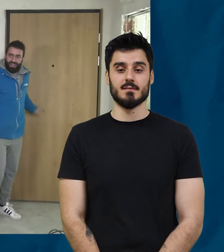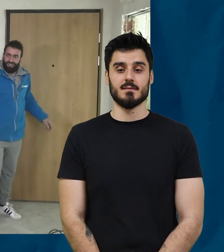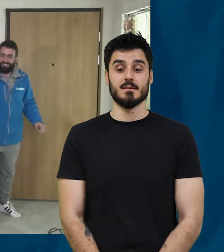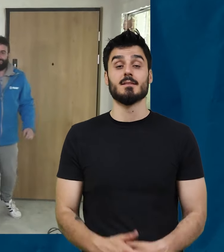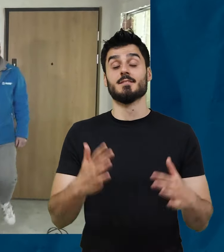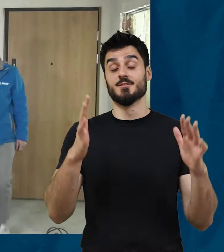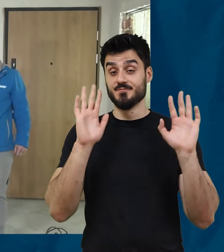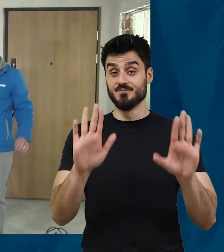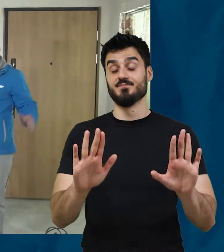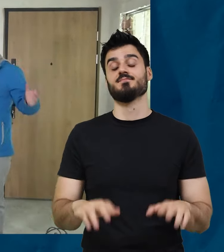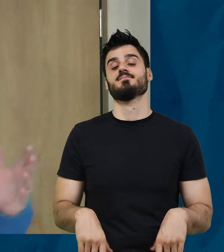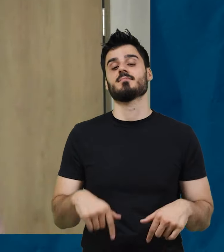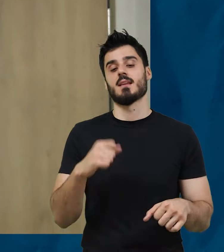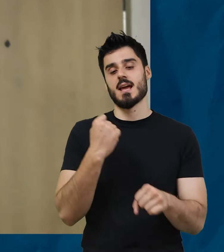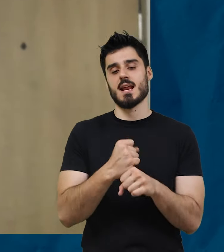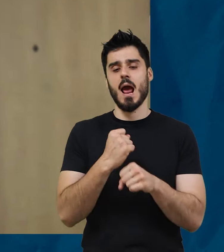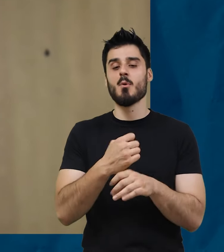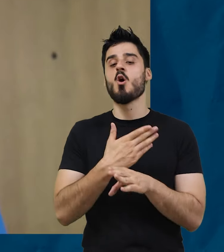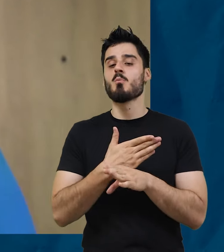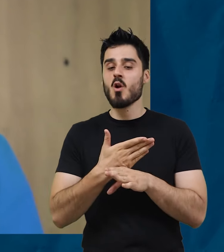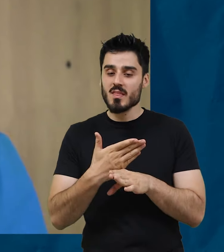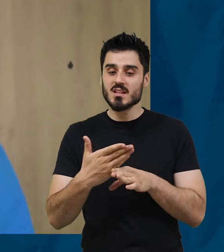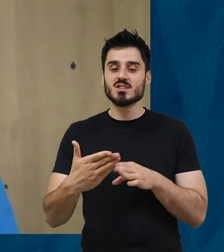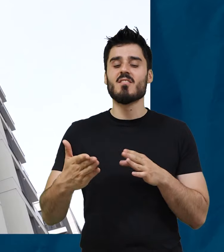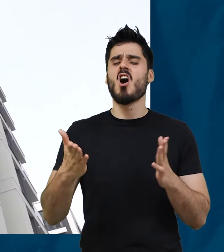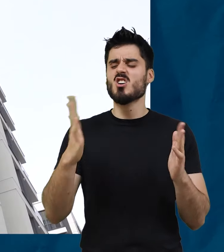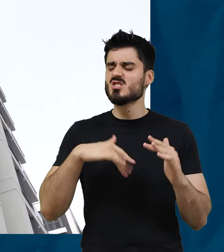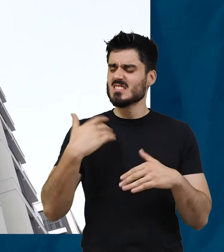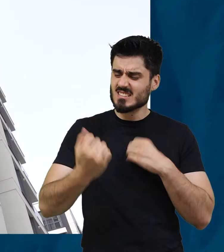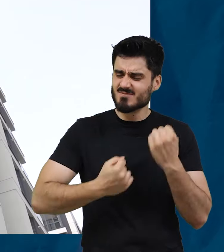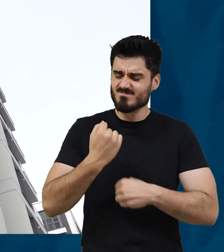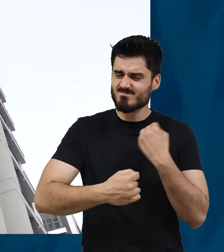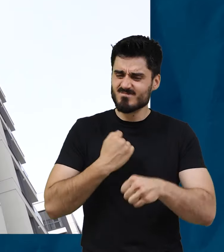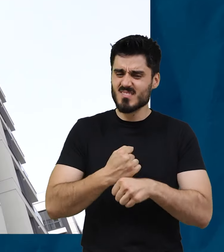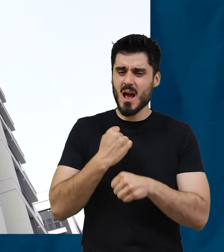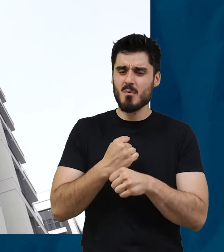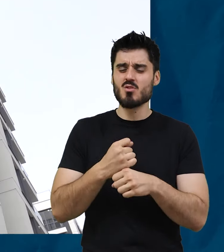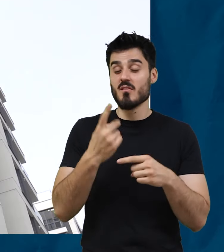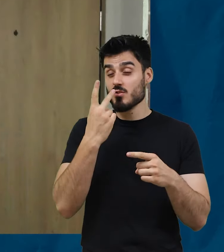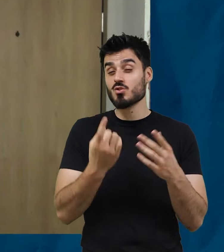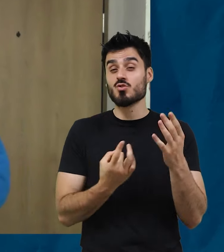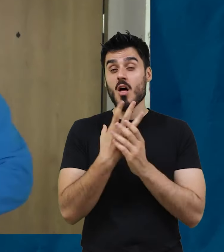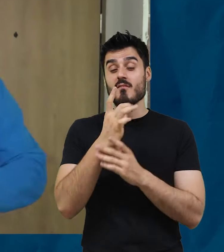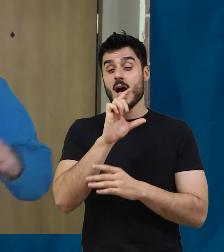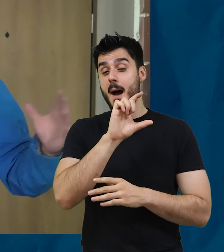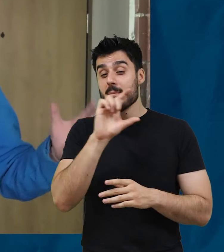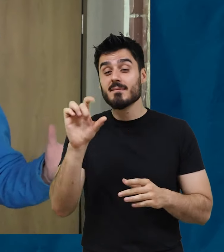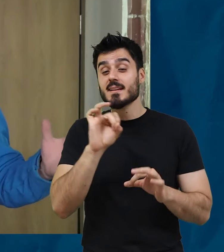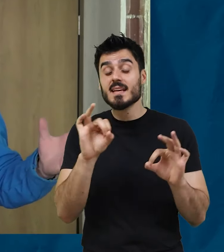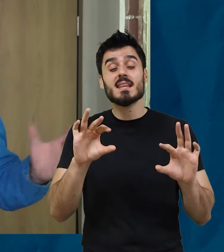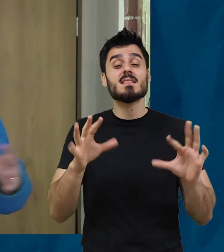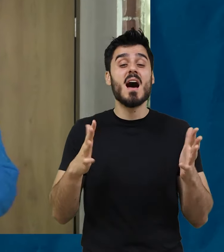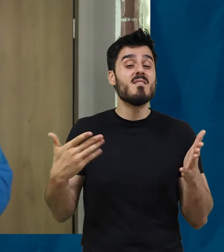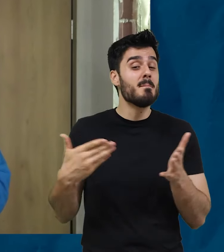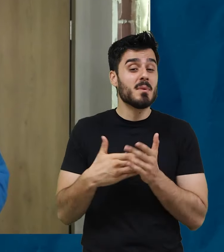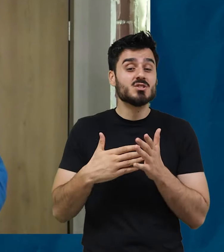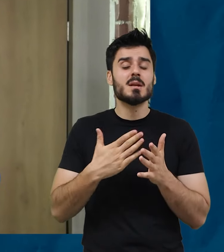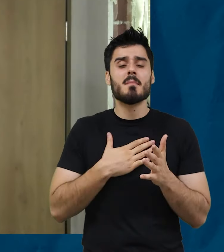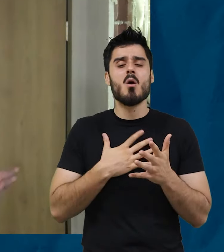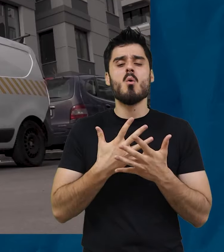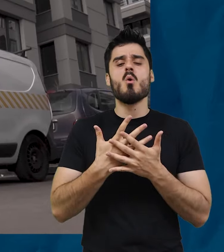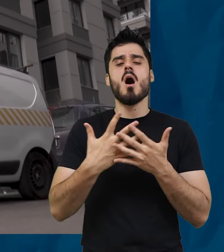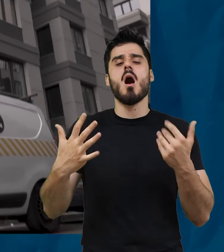Така. Работата продължава и то с пълна пара. Намираме се в чисто нов блок и по някаква причина